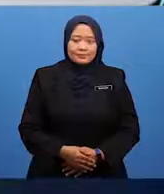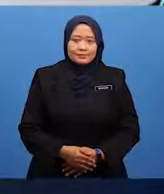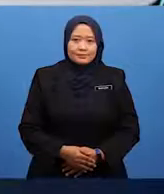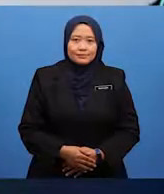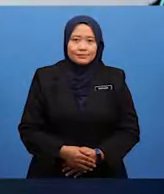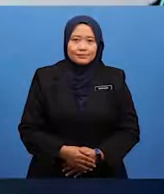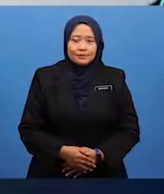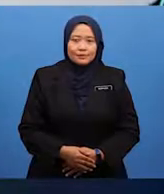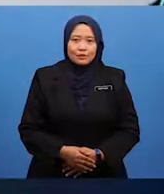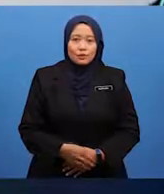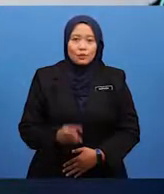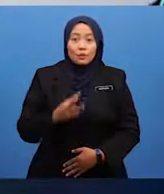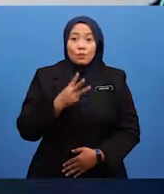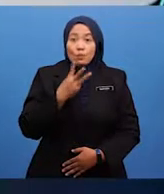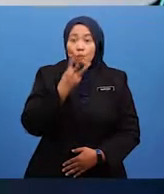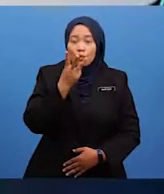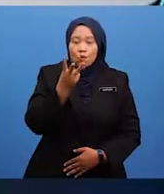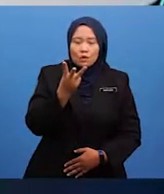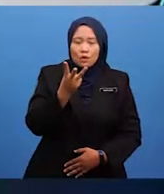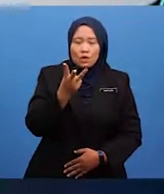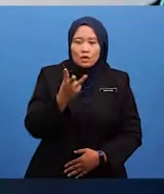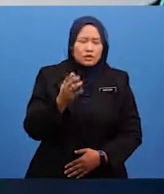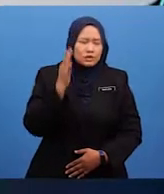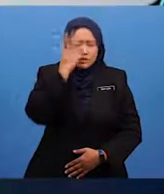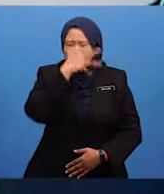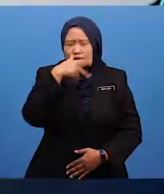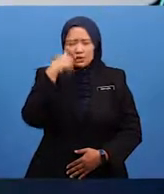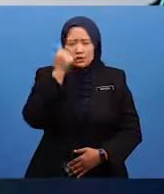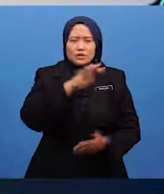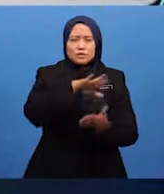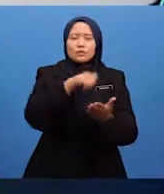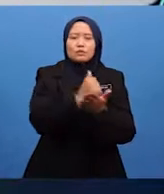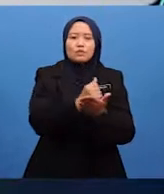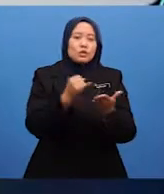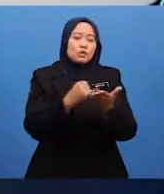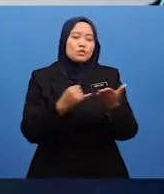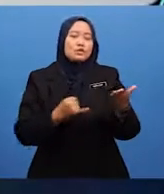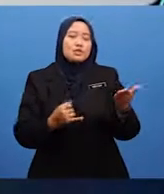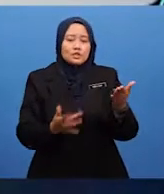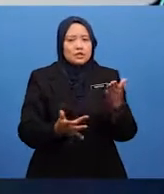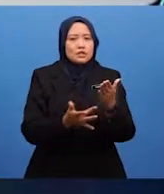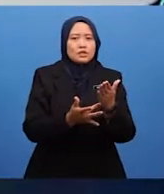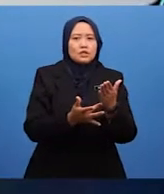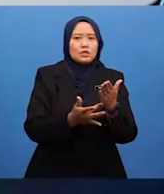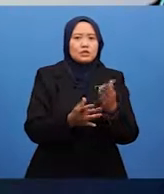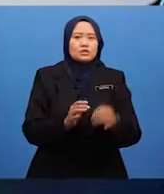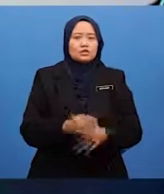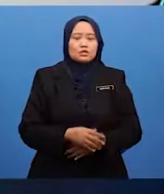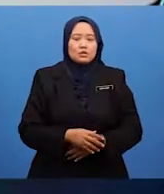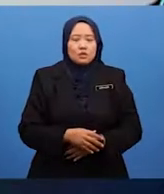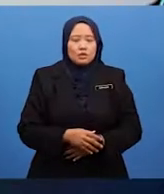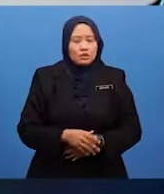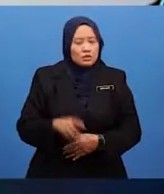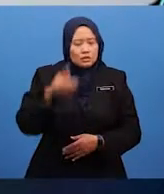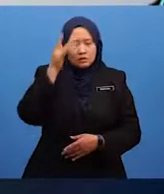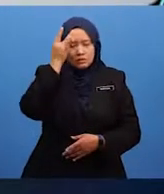sahabat Wow cigo Arif memang cantik lukisan-lukisan teknik kalian ditunjukkan sebentar tadi sangat-sangat kreatif